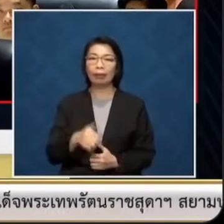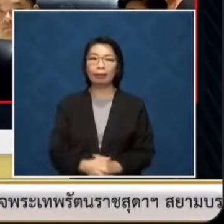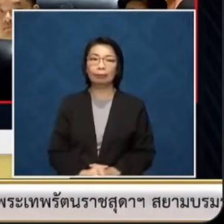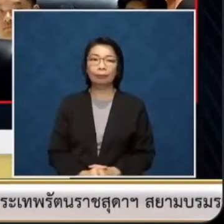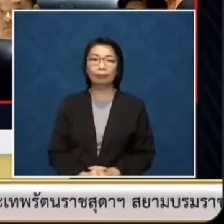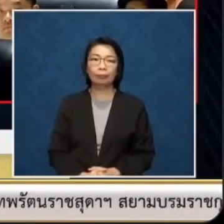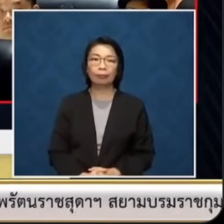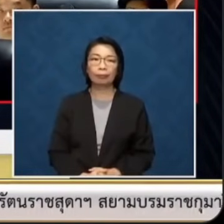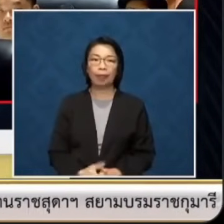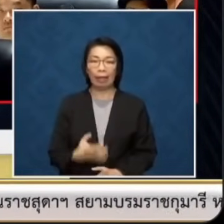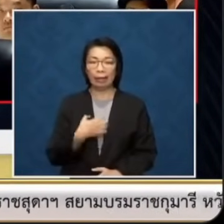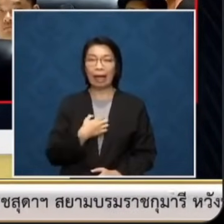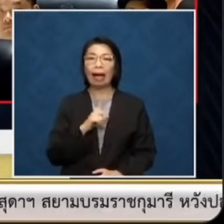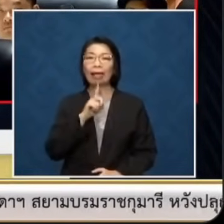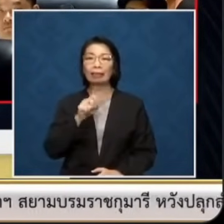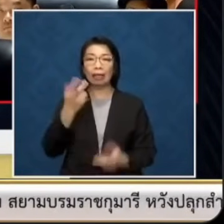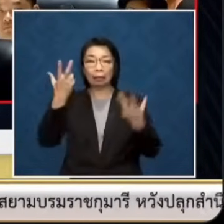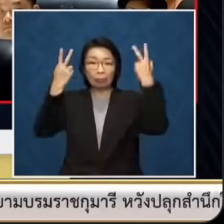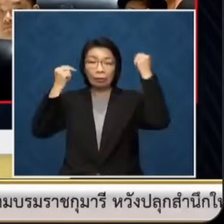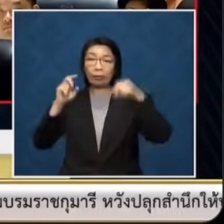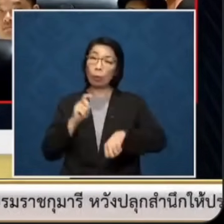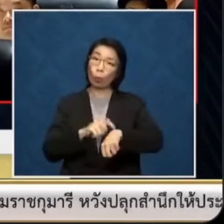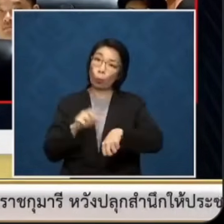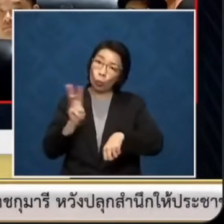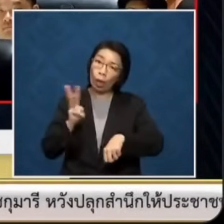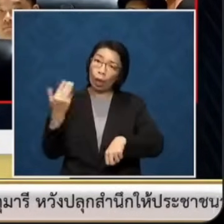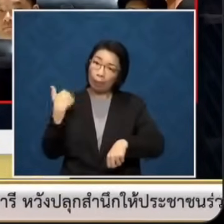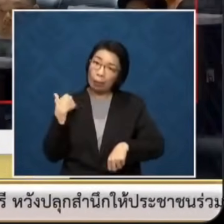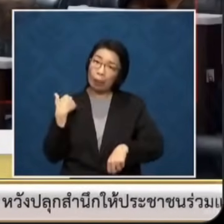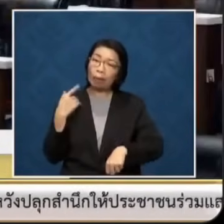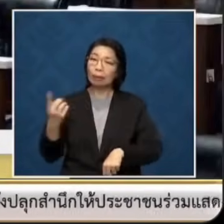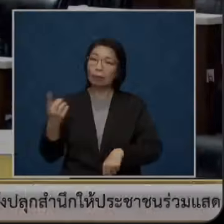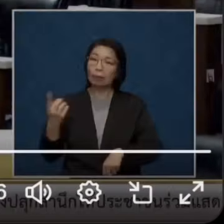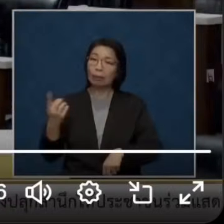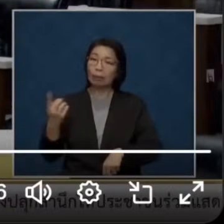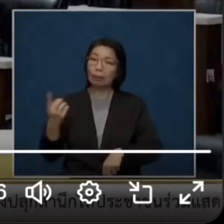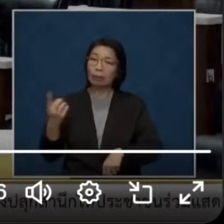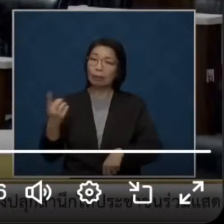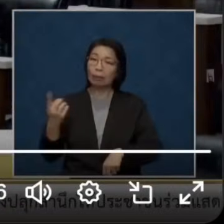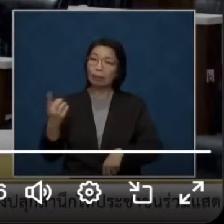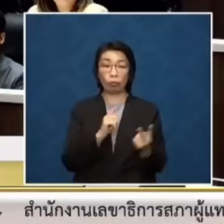แล้วจะอยากจะทราบว่าท่านนายกพอจะมีเวลาตอบกระทู้สดของผมหรือไม่ผมครับ